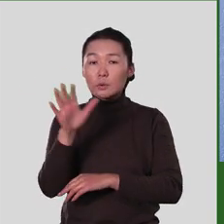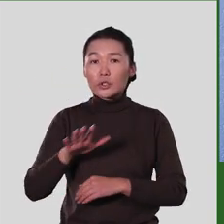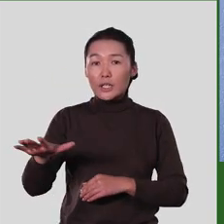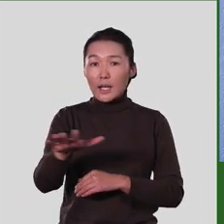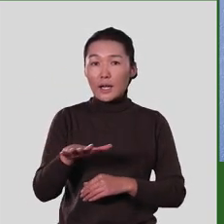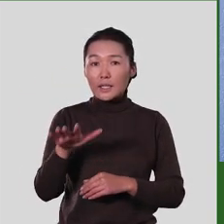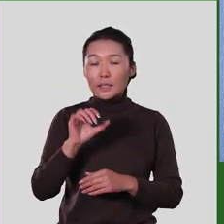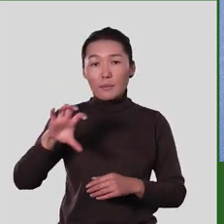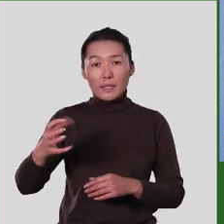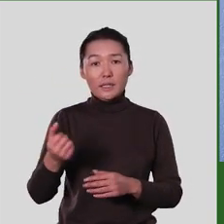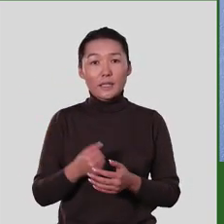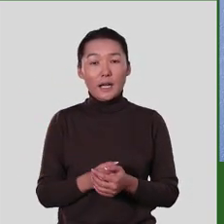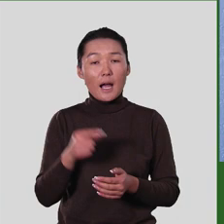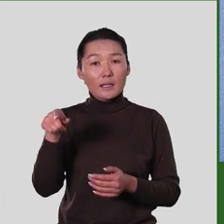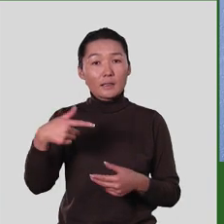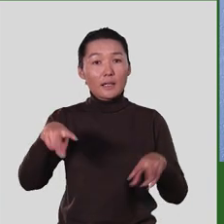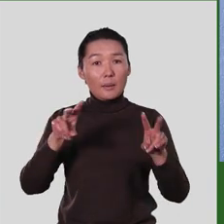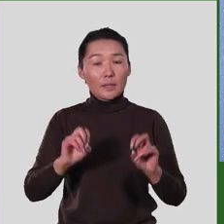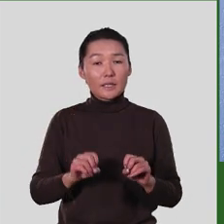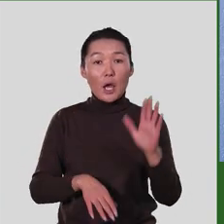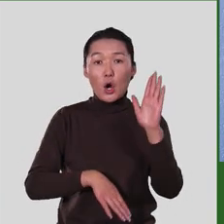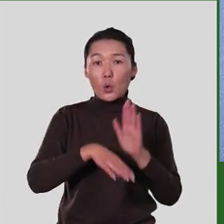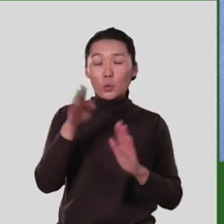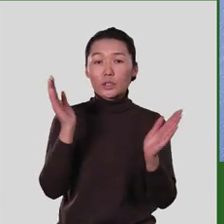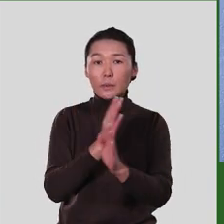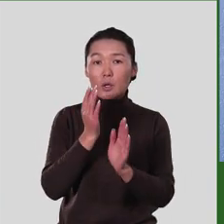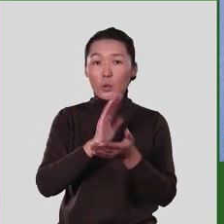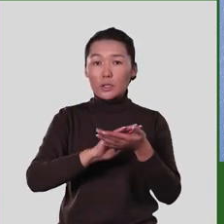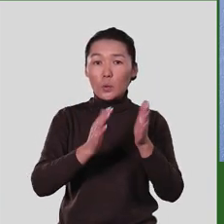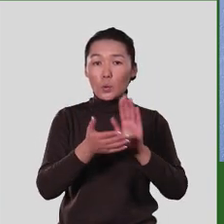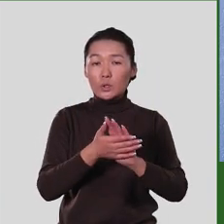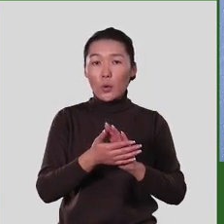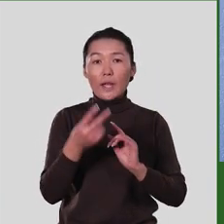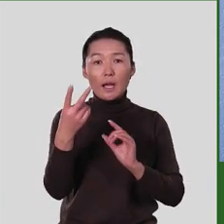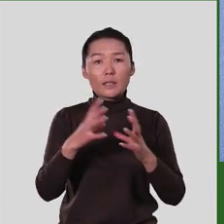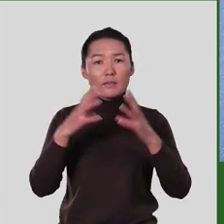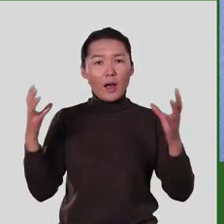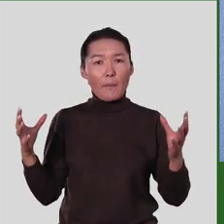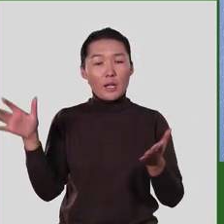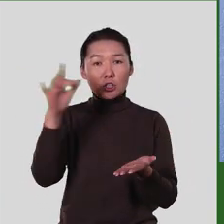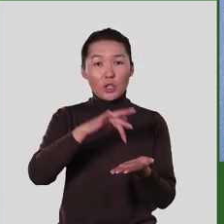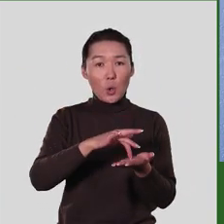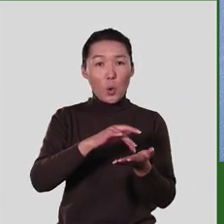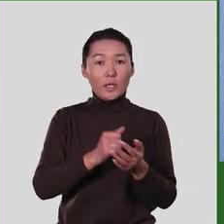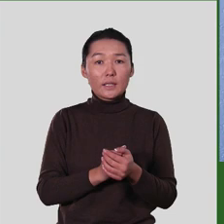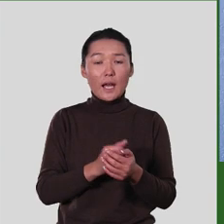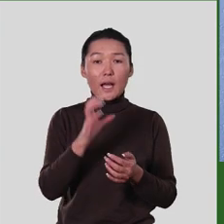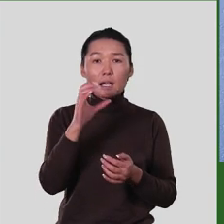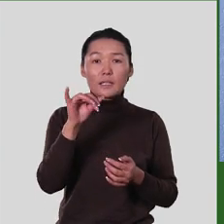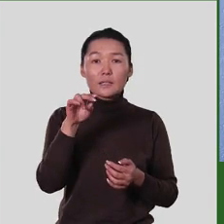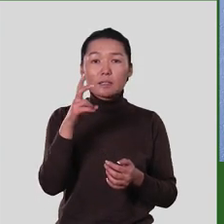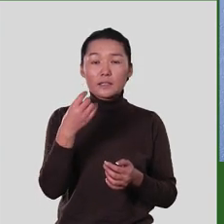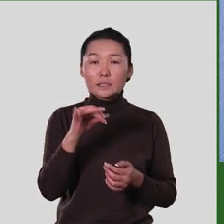материка, там, где лучшие природные условия. Два больших города, Сидней